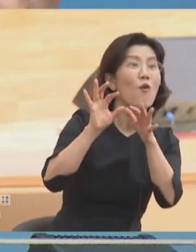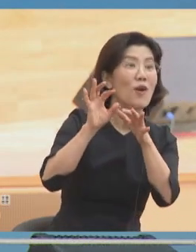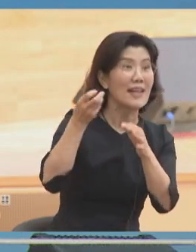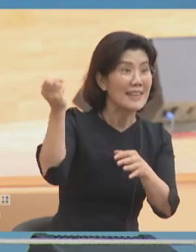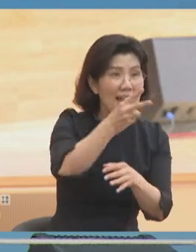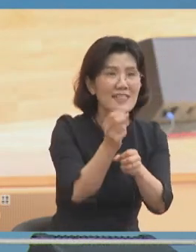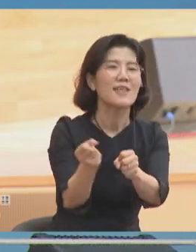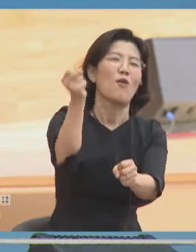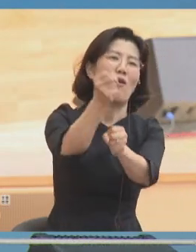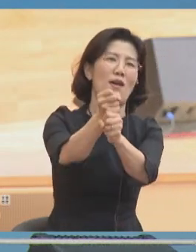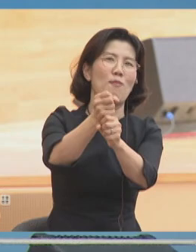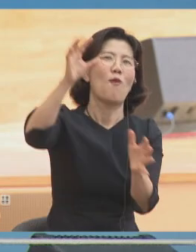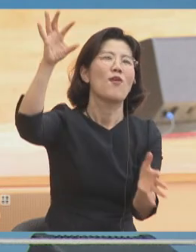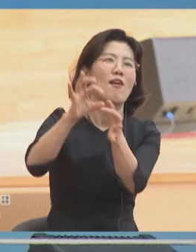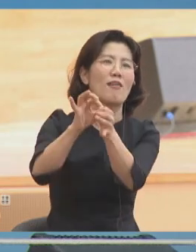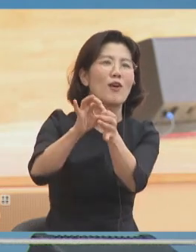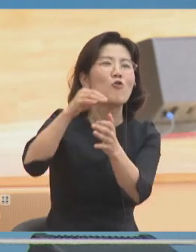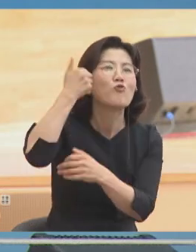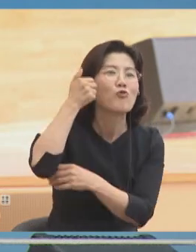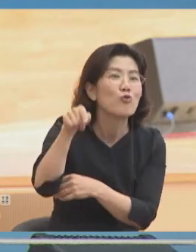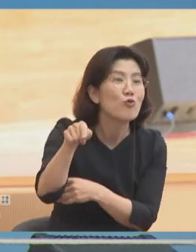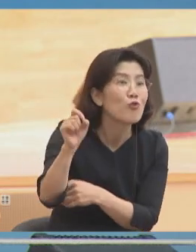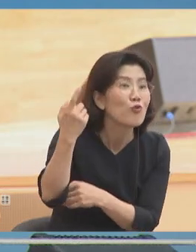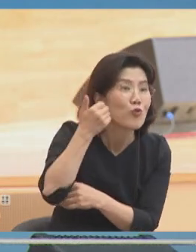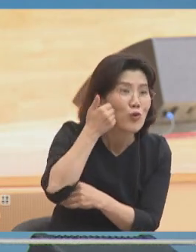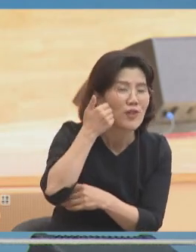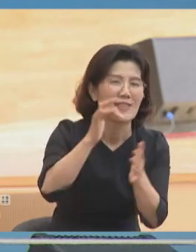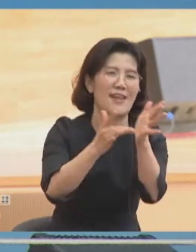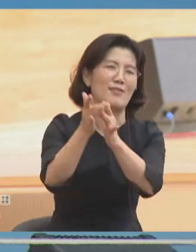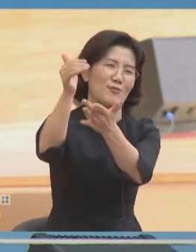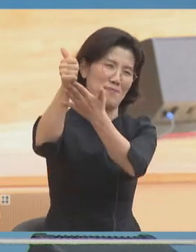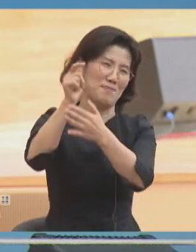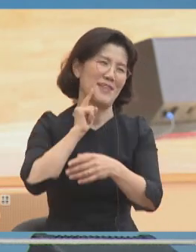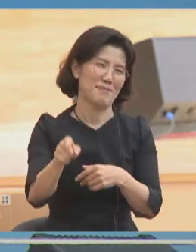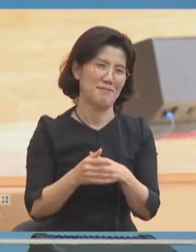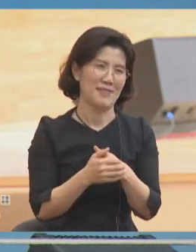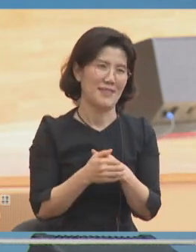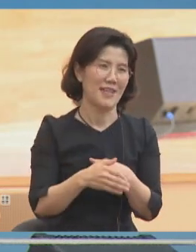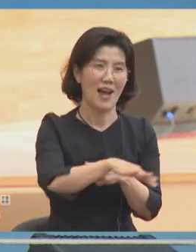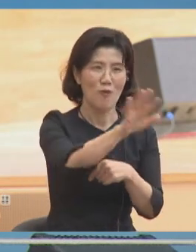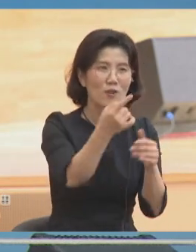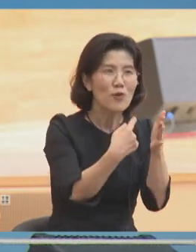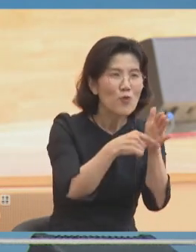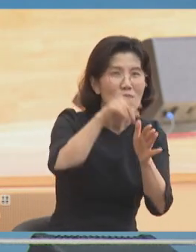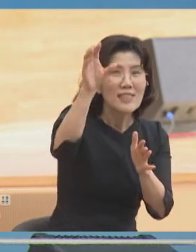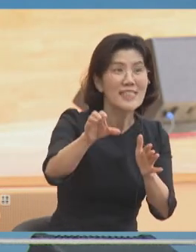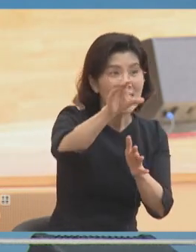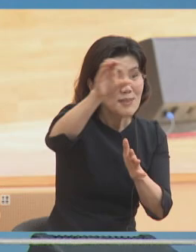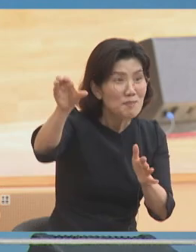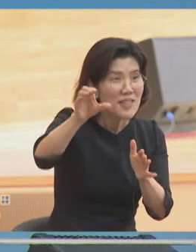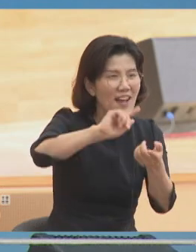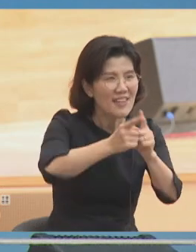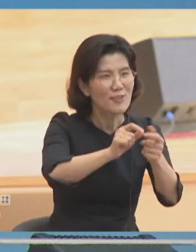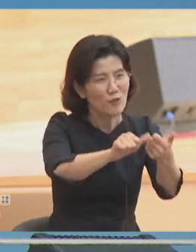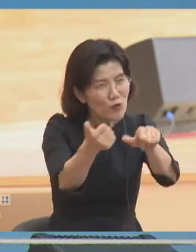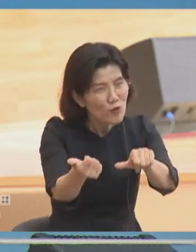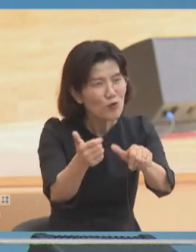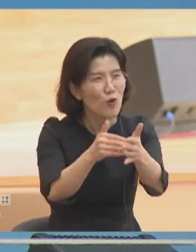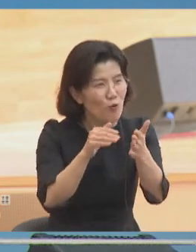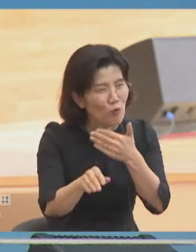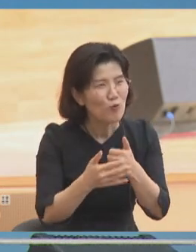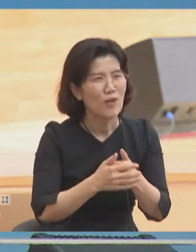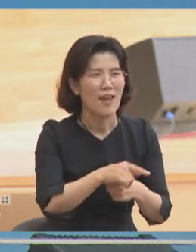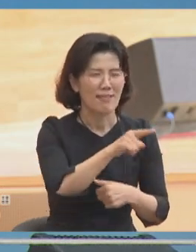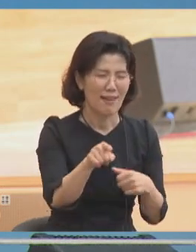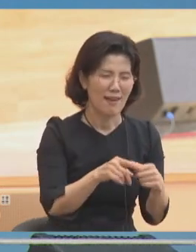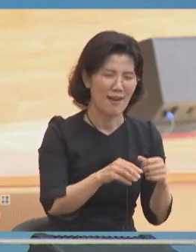다시 회복되는 연결이 바로 누구라는 거예요 우리 예수님이 우리를 위해서 십자가에 대신 죽으심으로 땅에서